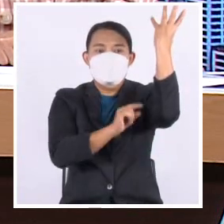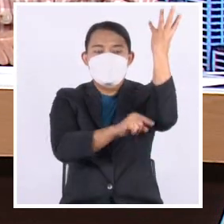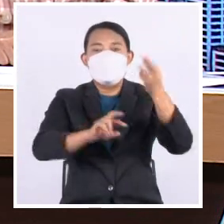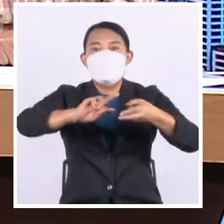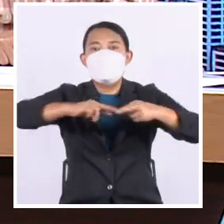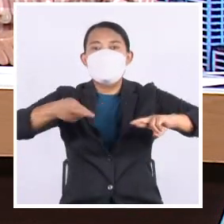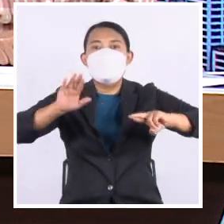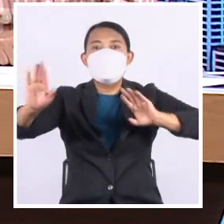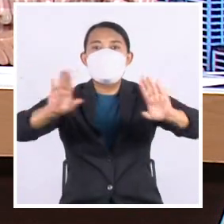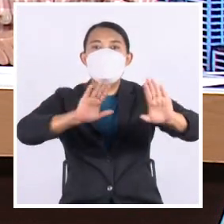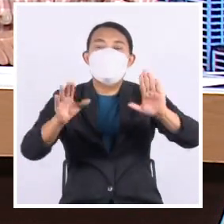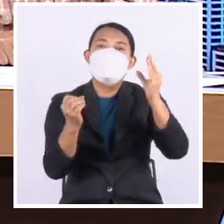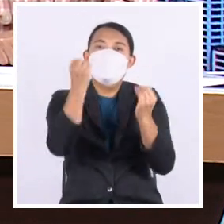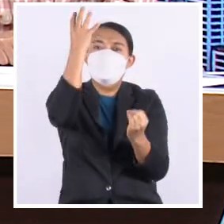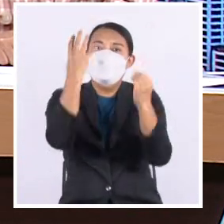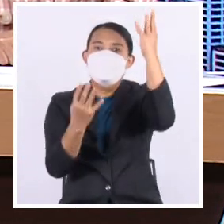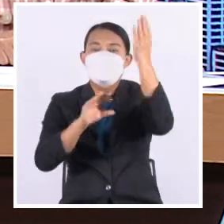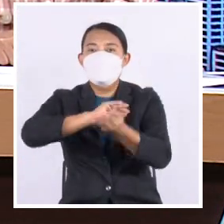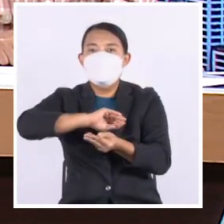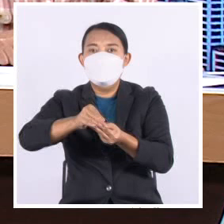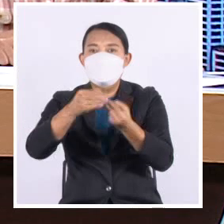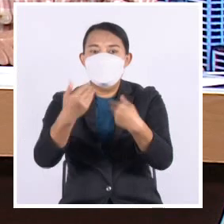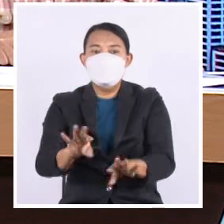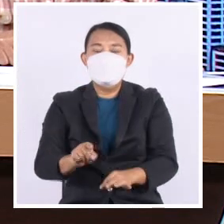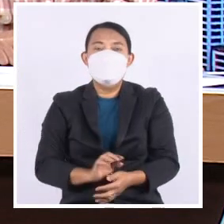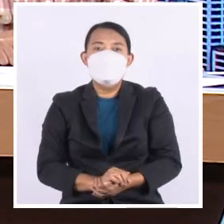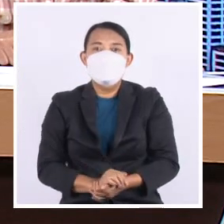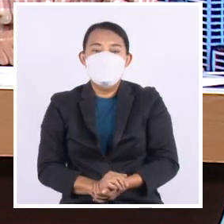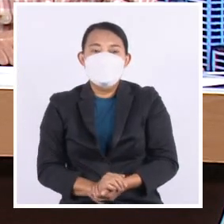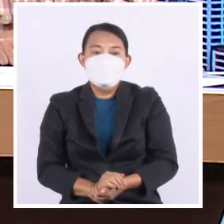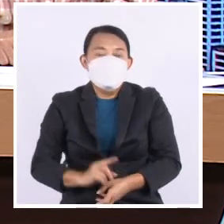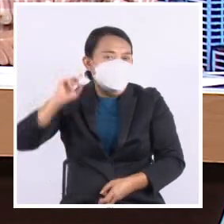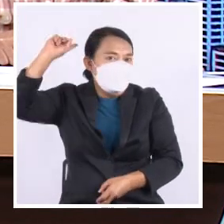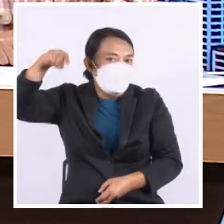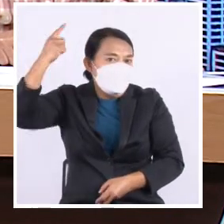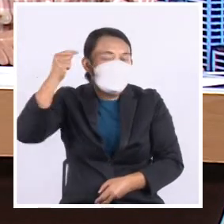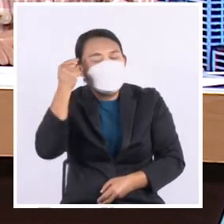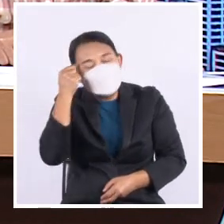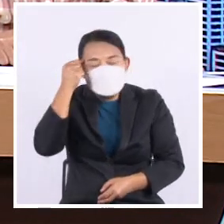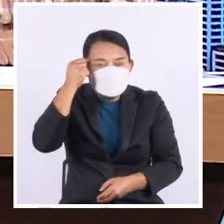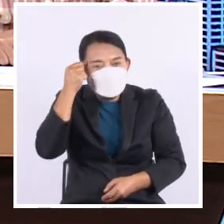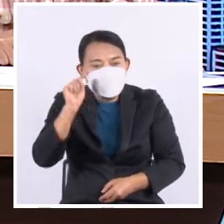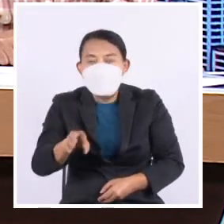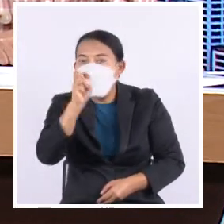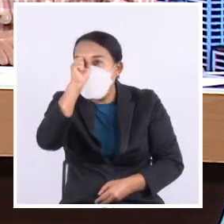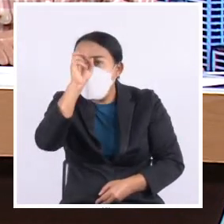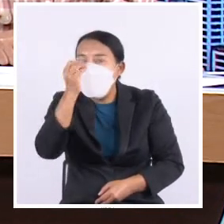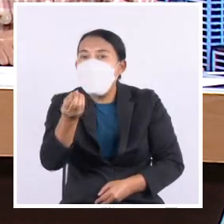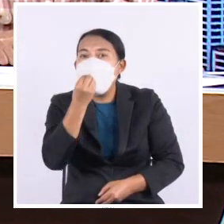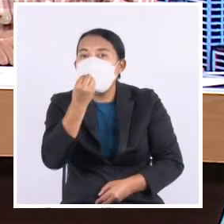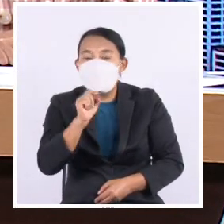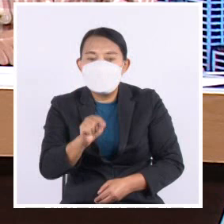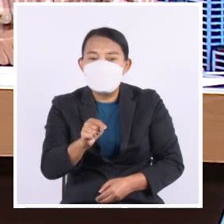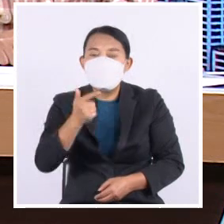นะทีนี้พี่จิ๋มเนี่ยนะครับก็เลยบอกว่าโอ้โหเนี่ยนะครับลองชิมรสชาติดูรสชาติเนี่ยมัน